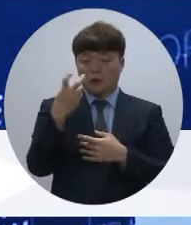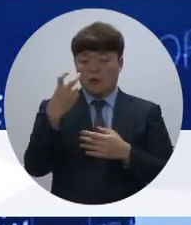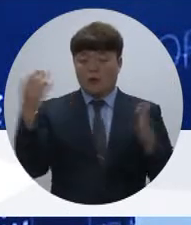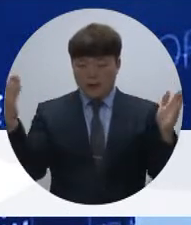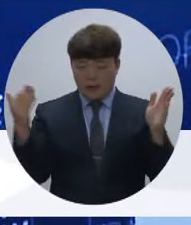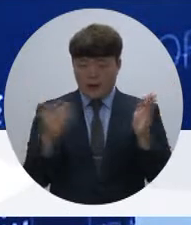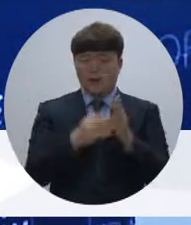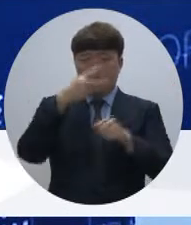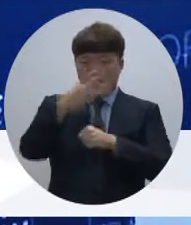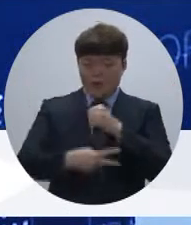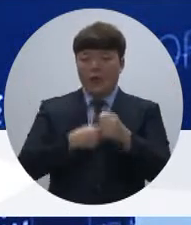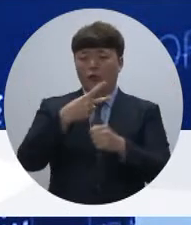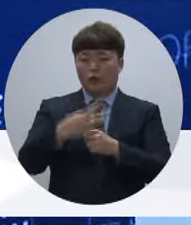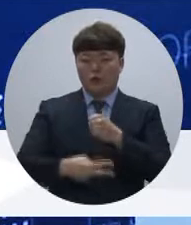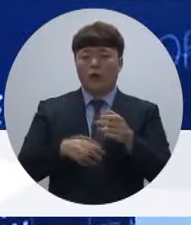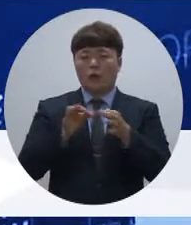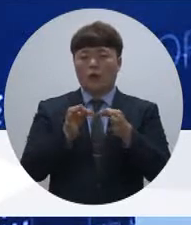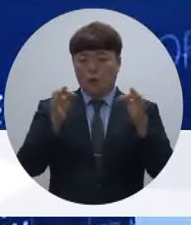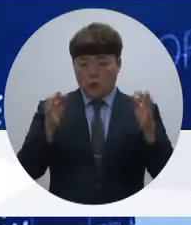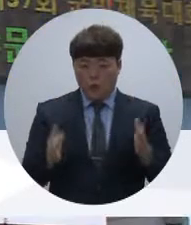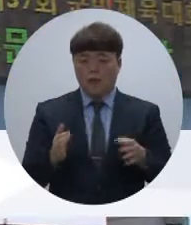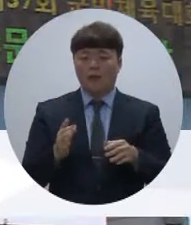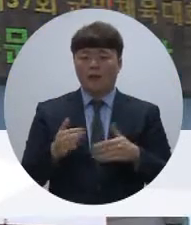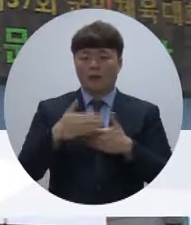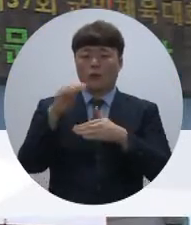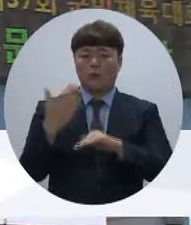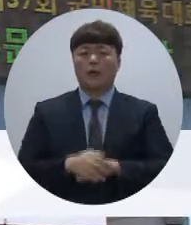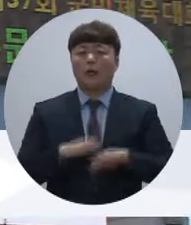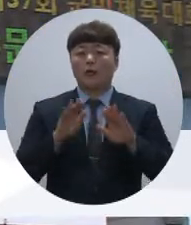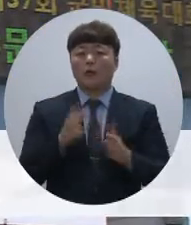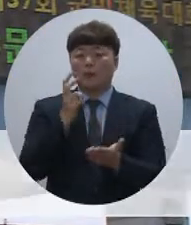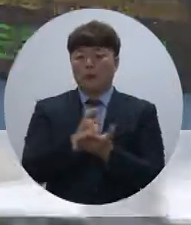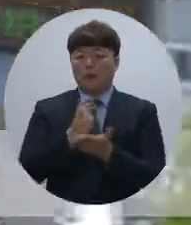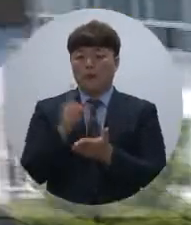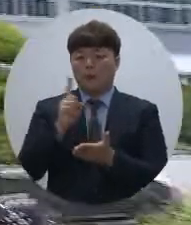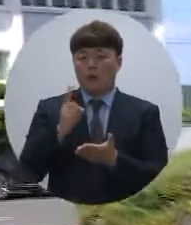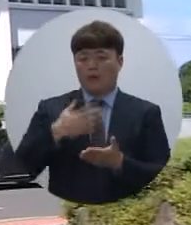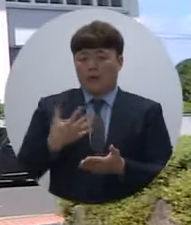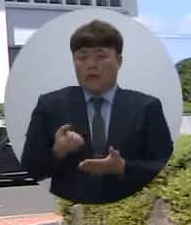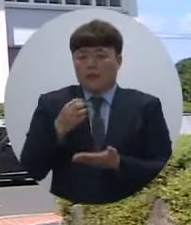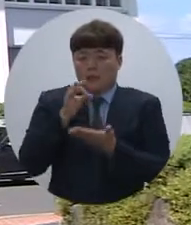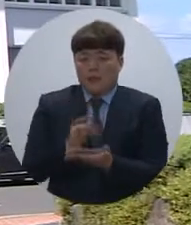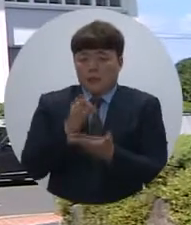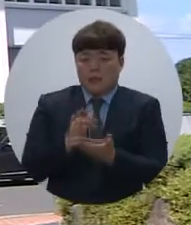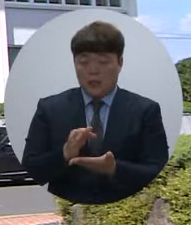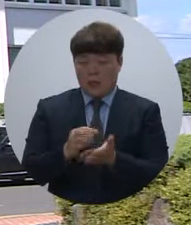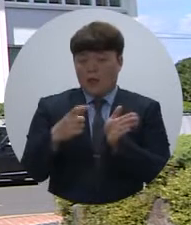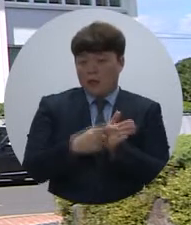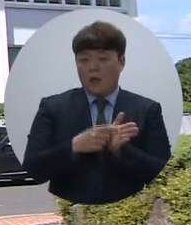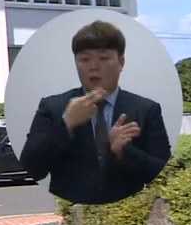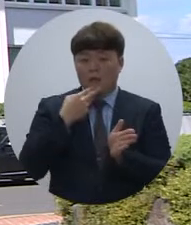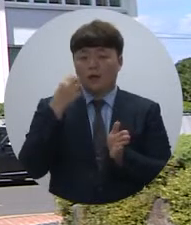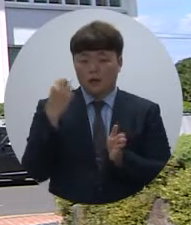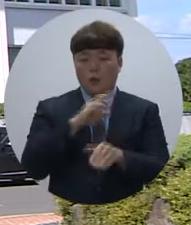4일까지 2년간 한시적으로 시행합니다. 이 법은 소유권 보존 등기가 되어 있지 않거나